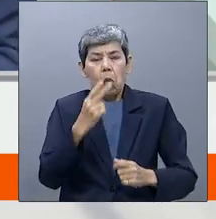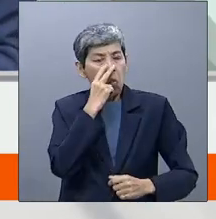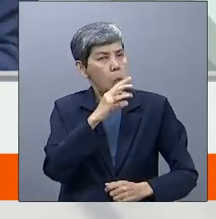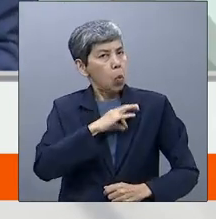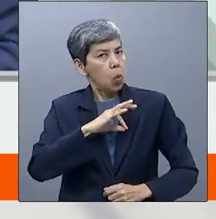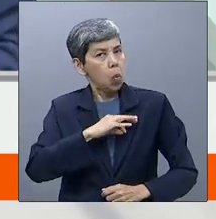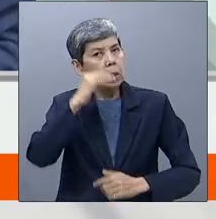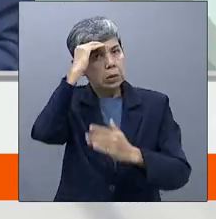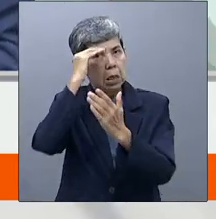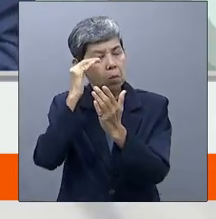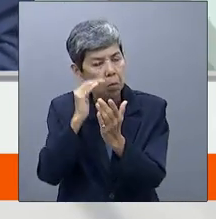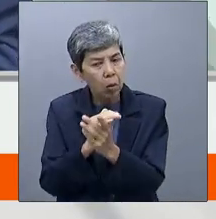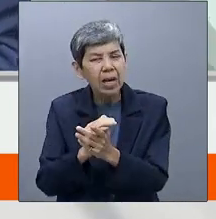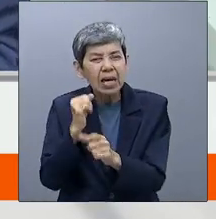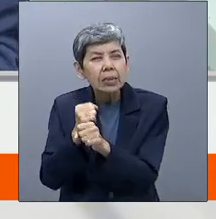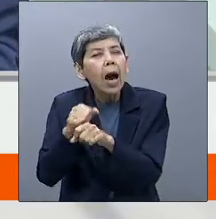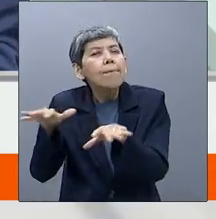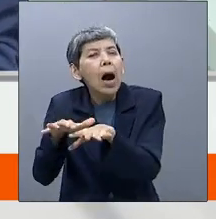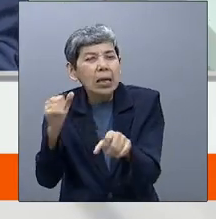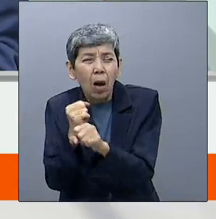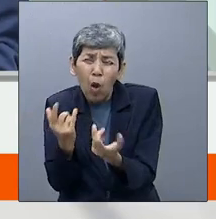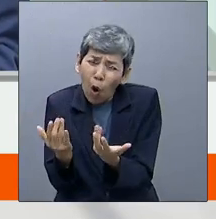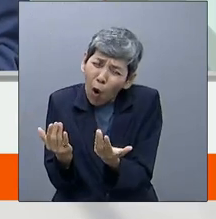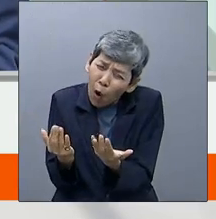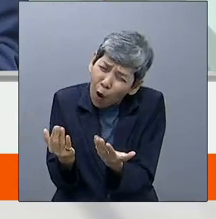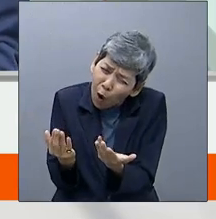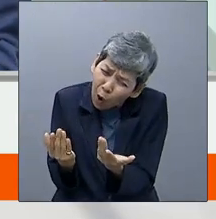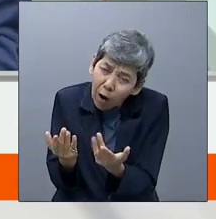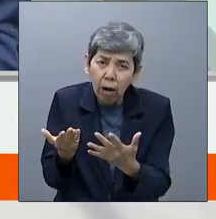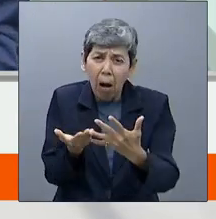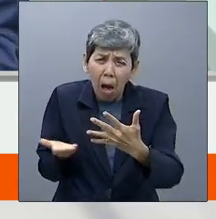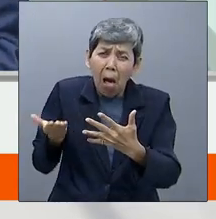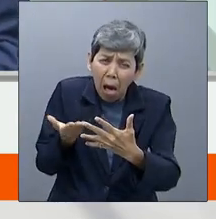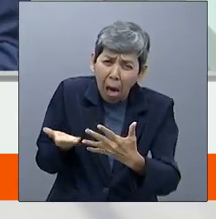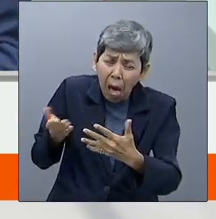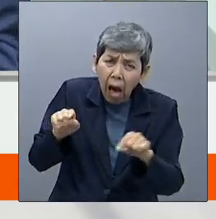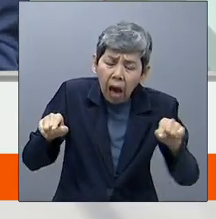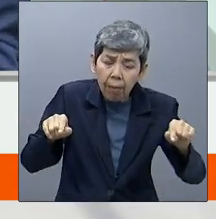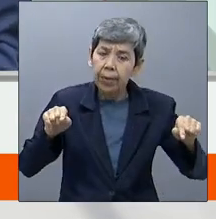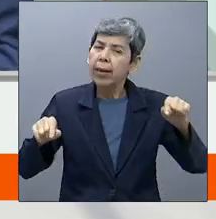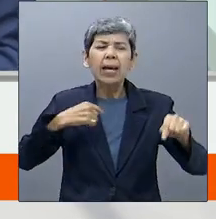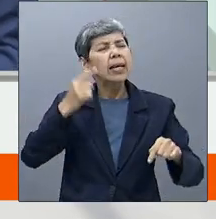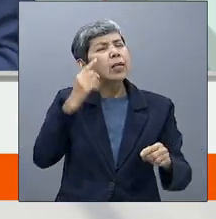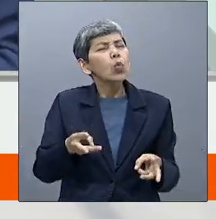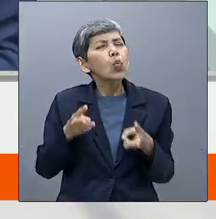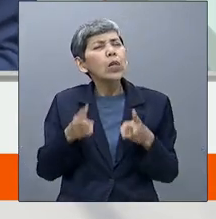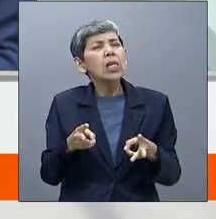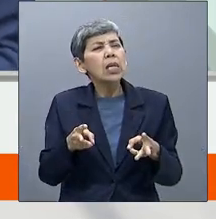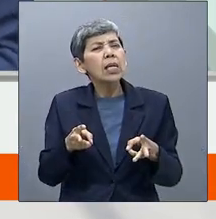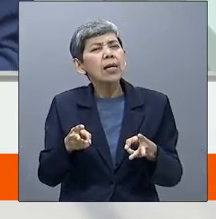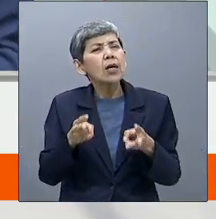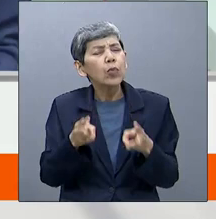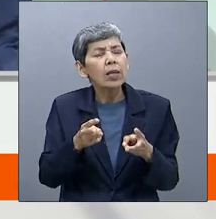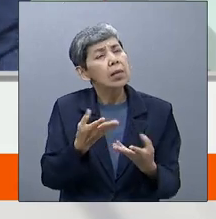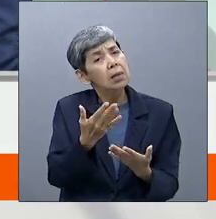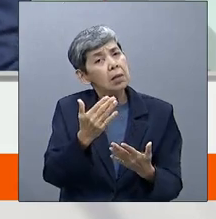าะจากตำรวจที่เป็นชั้นประทวนแล้วเขารอเลื่อนขึ้นมาเป็นสัญญาบัตรแบบนี้จะมีแนวทางหรือว่าข้อเสนอ